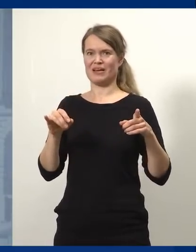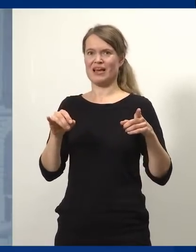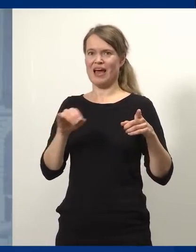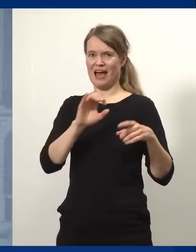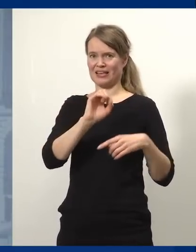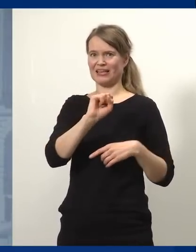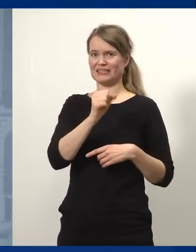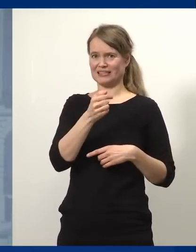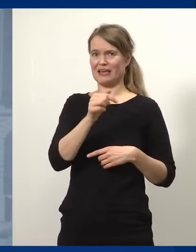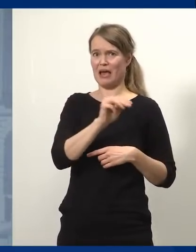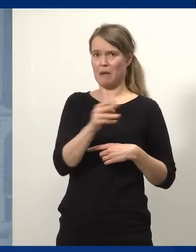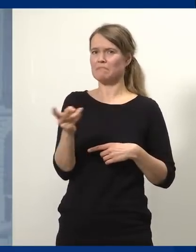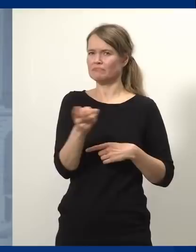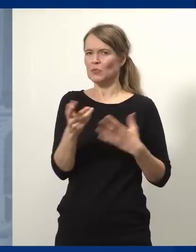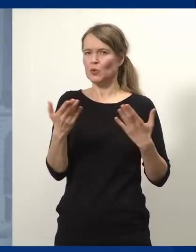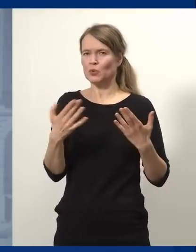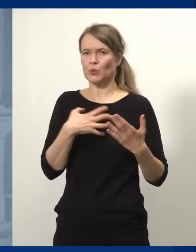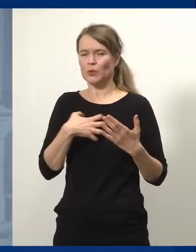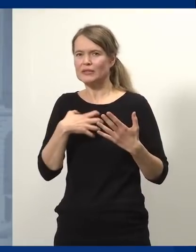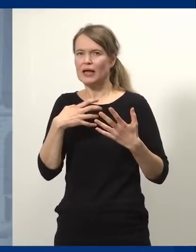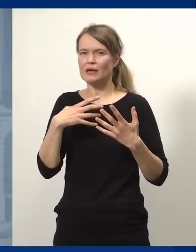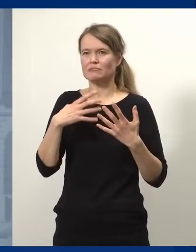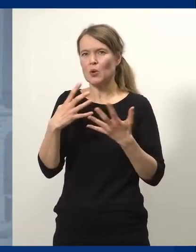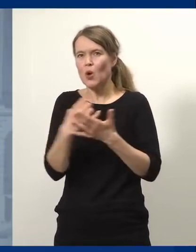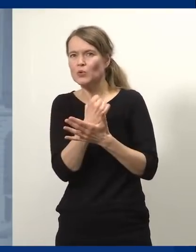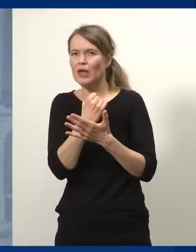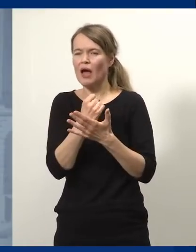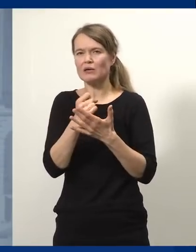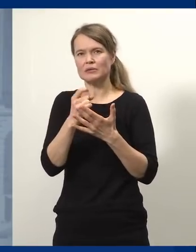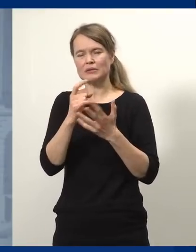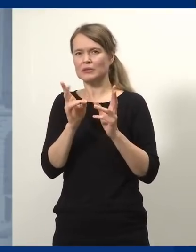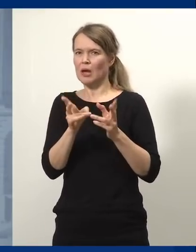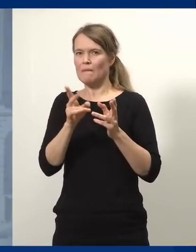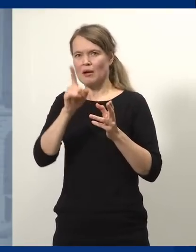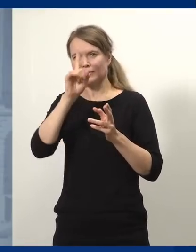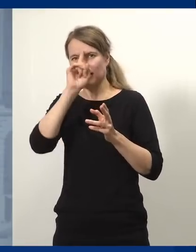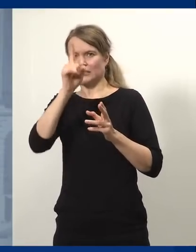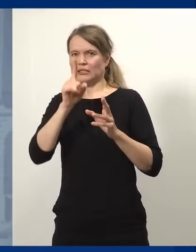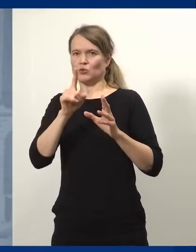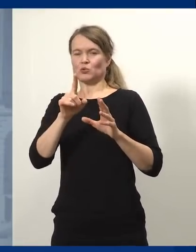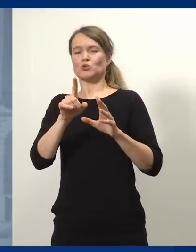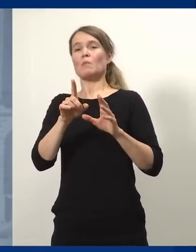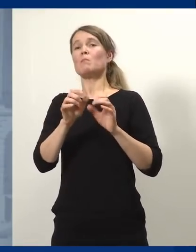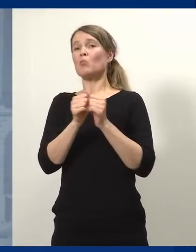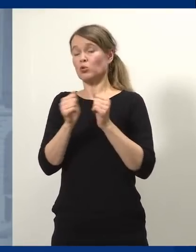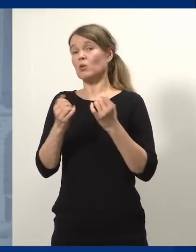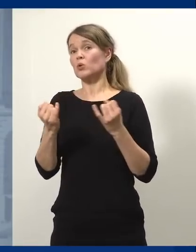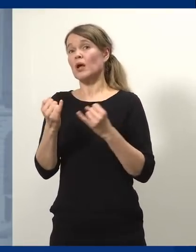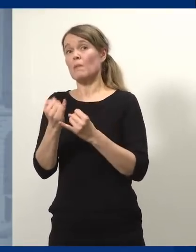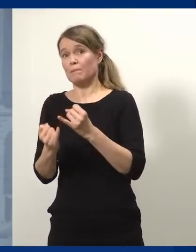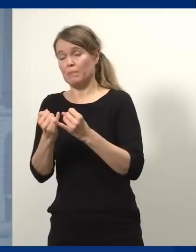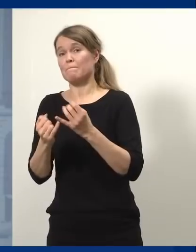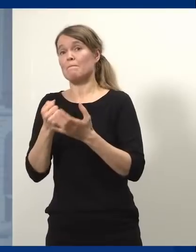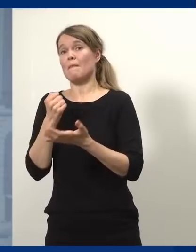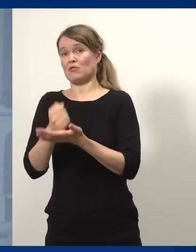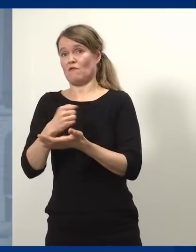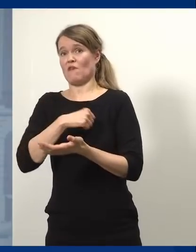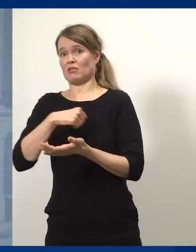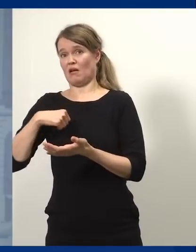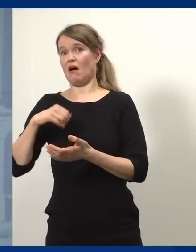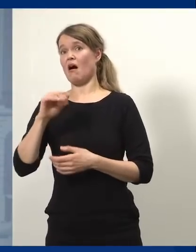paraikaa yhteneväistä tulkintaa. Kuitenkin päätösvalta on aluehallintovirastolla, eli on todettava se hyvin selkeästi,